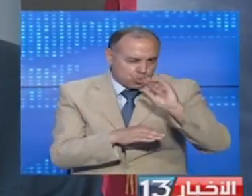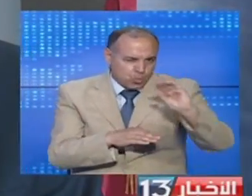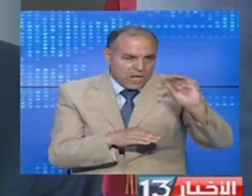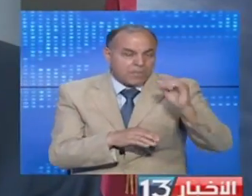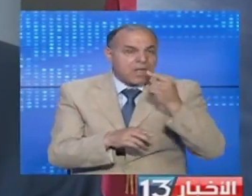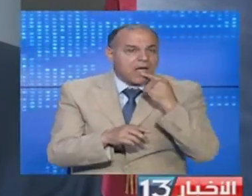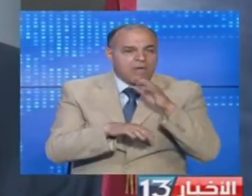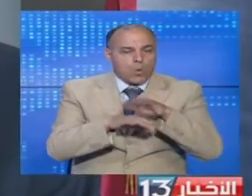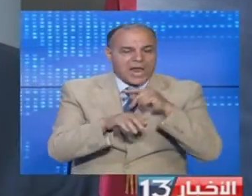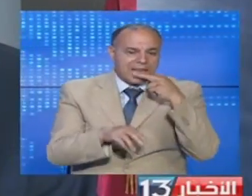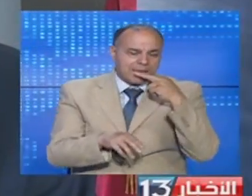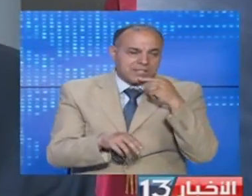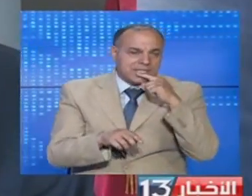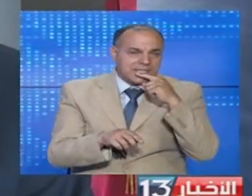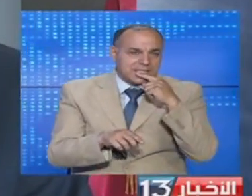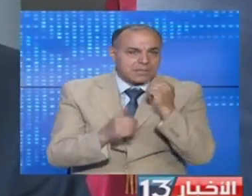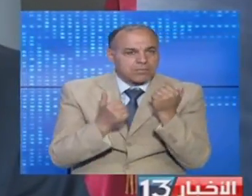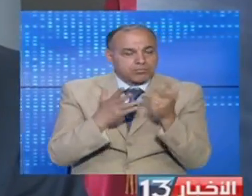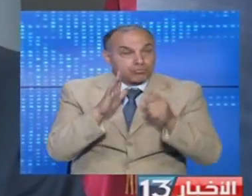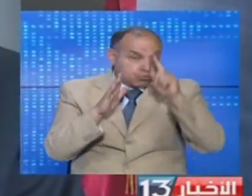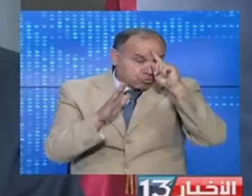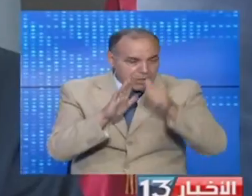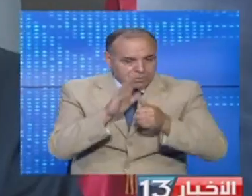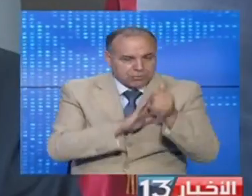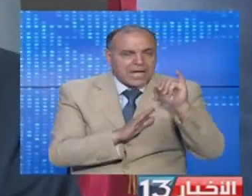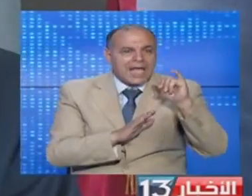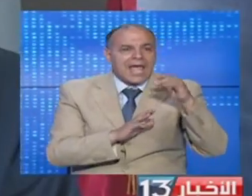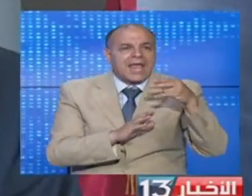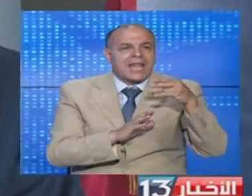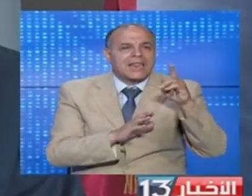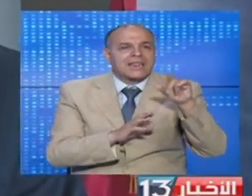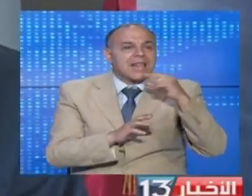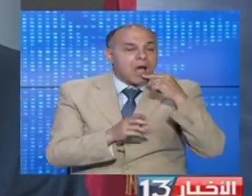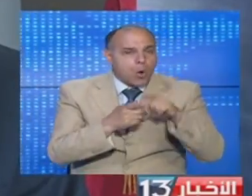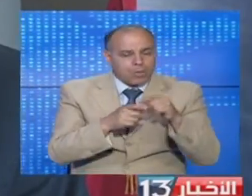الجديده اصبح وان تنجح عنده تمويل